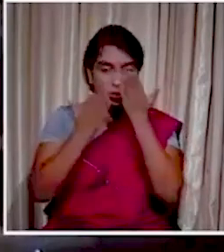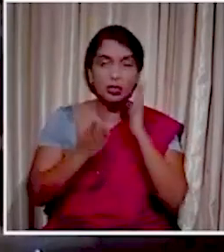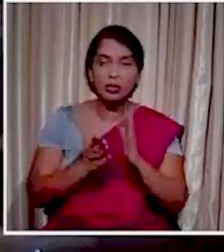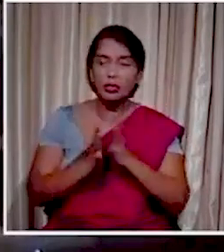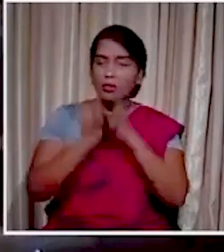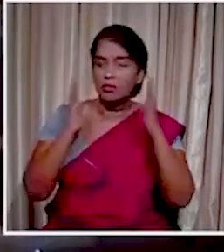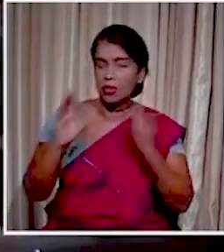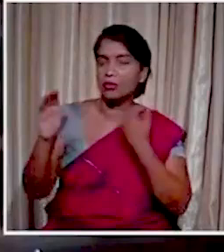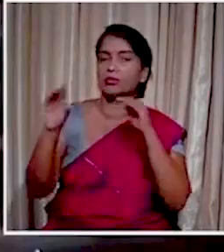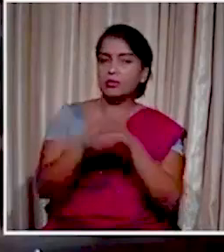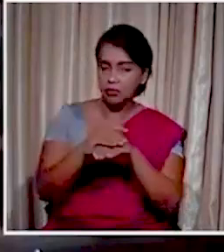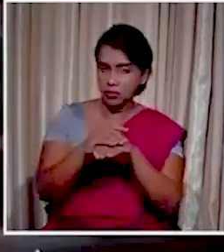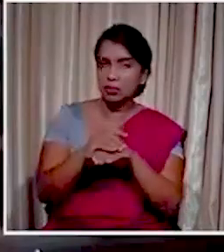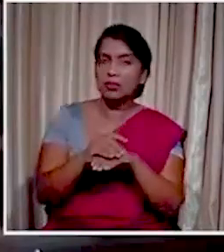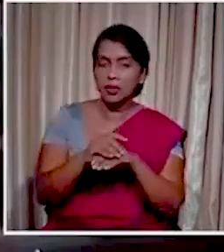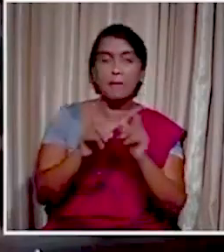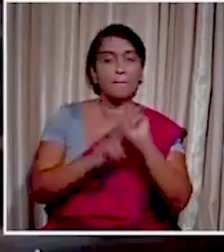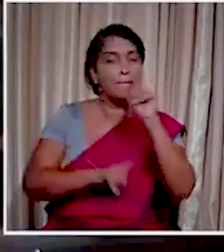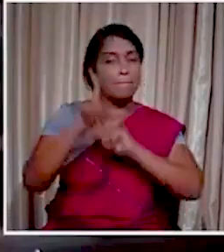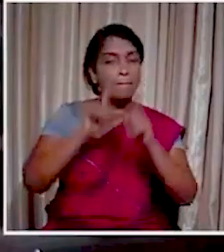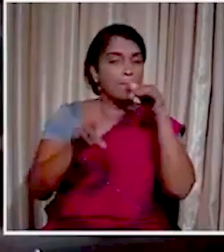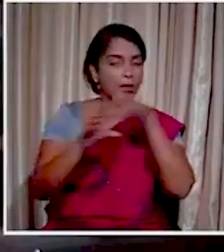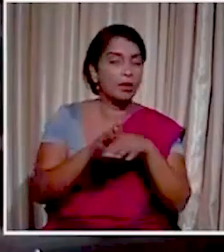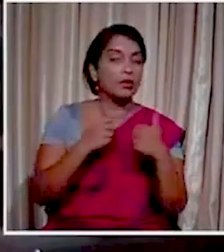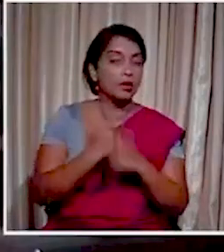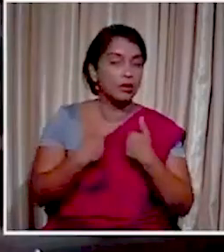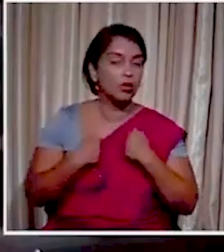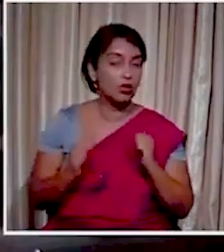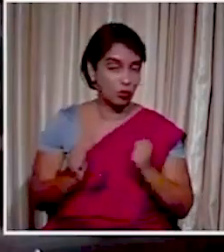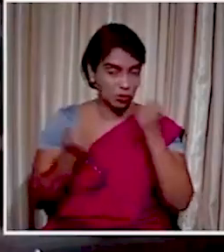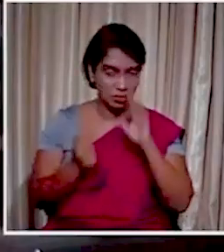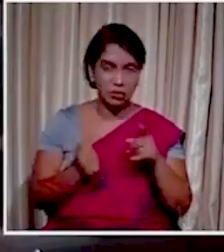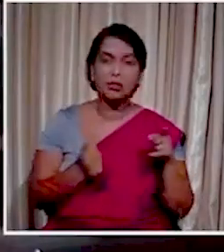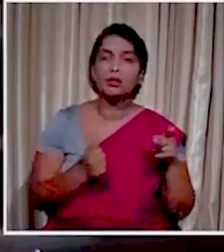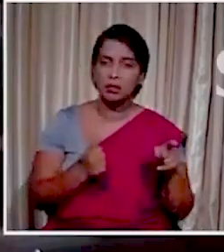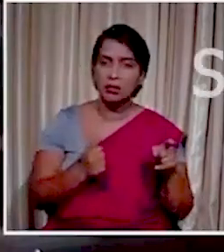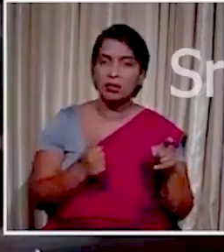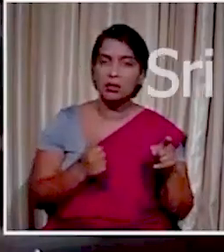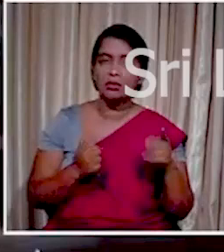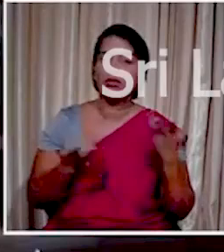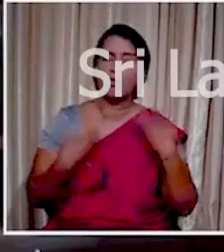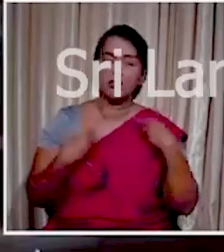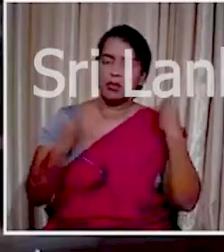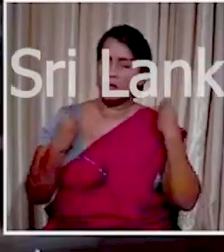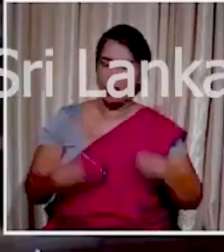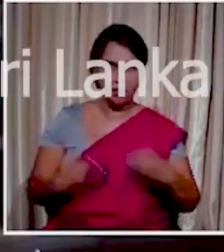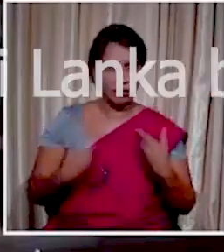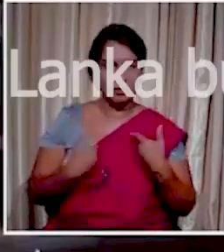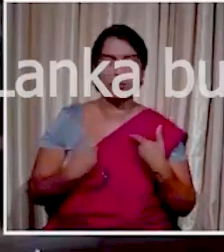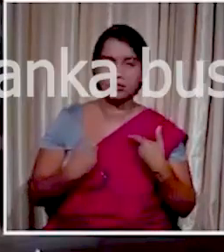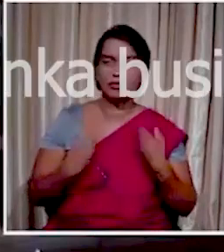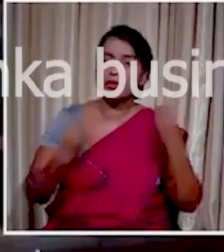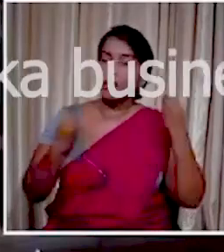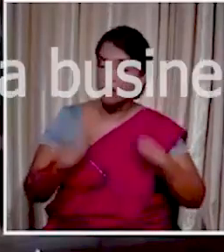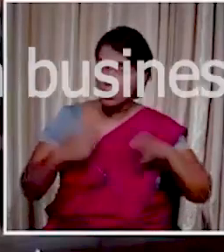මහඟු මැදිහත්වීම් මේ පාර්ලිමේන්තුව තුළින් උත්පාදනය කරගන්න උත්සාහ කරා. අපිකට අසාර්ථකුණා